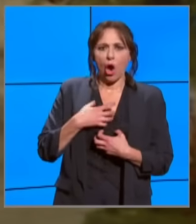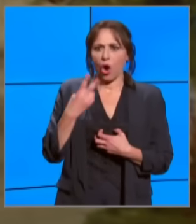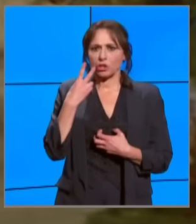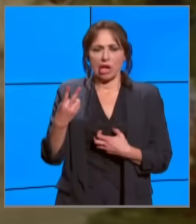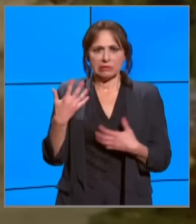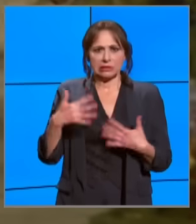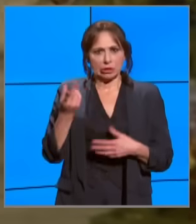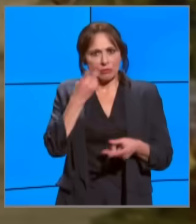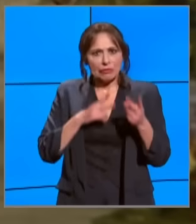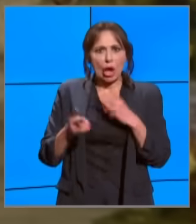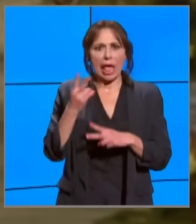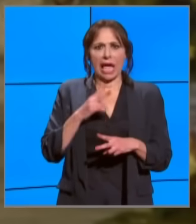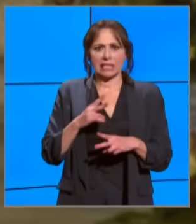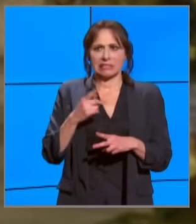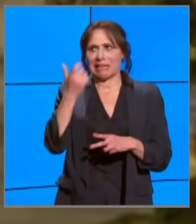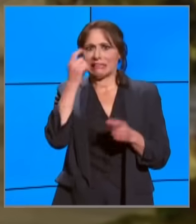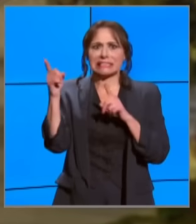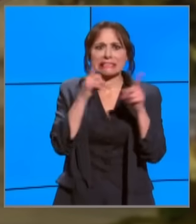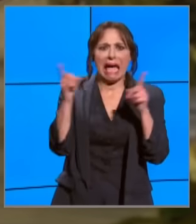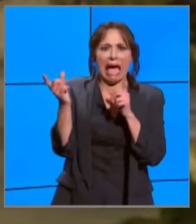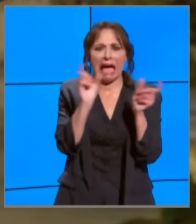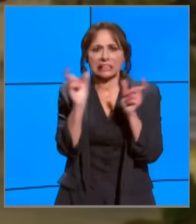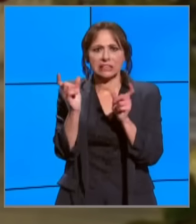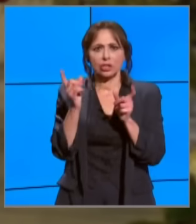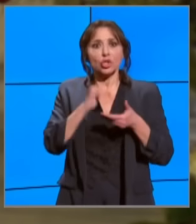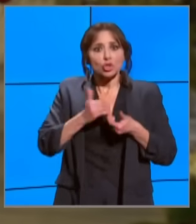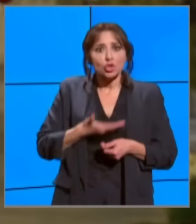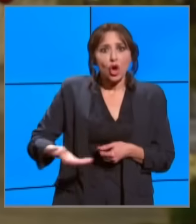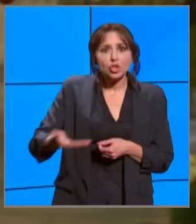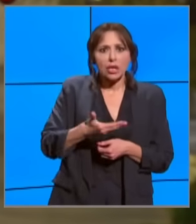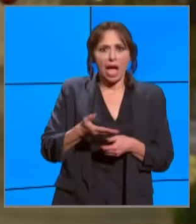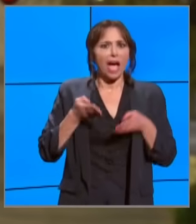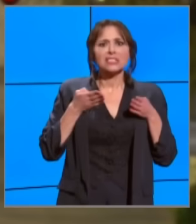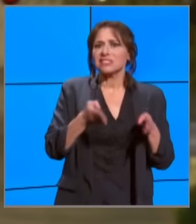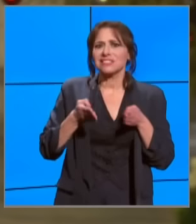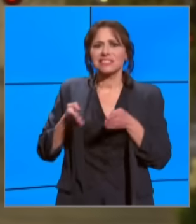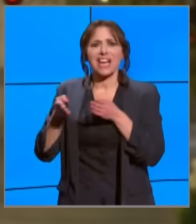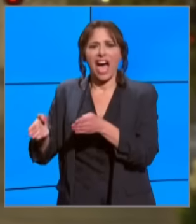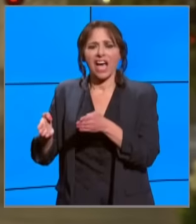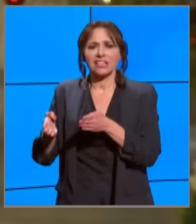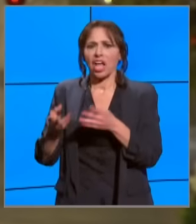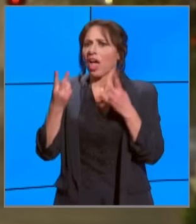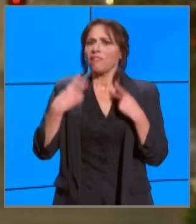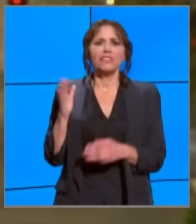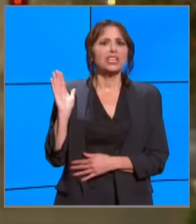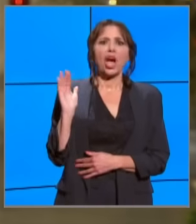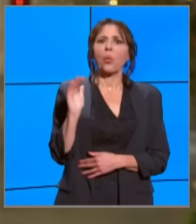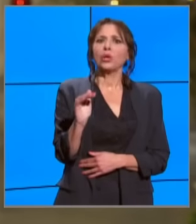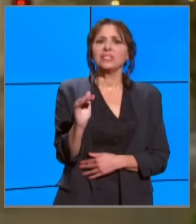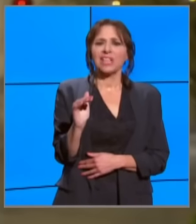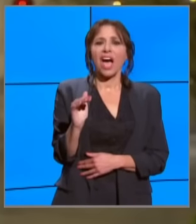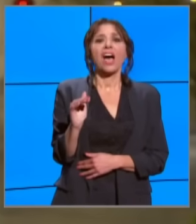assistiamo tra gli stati nella società nelle strade nelle scene di vita